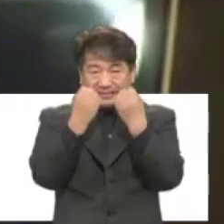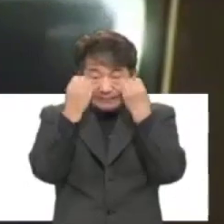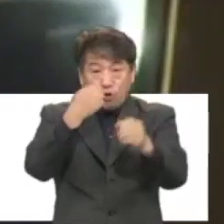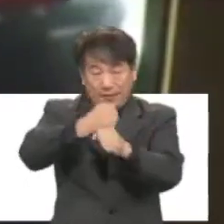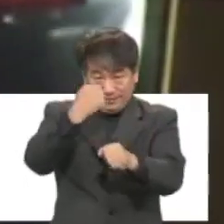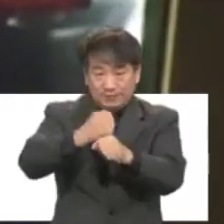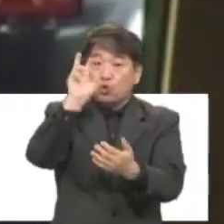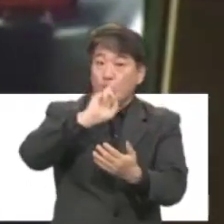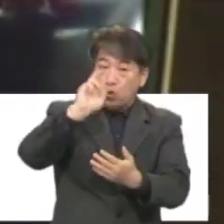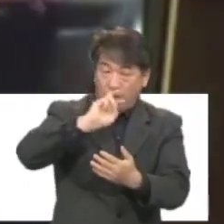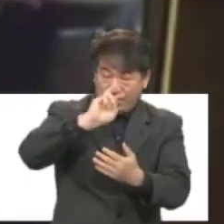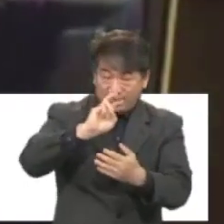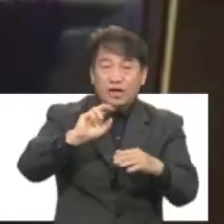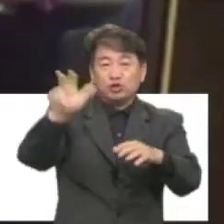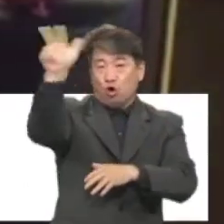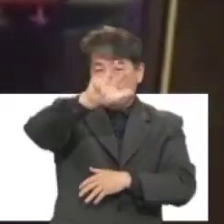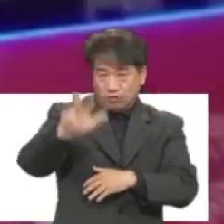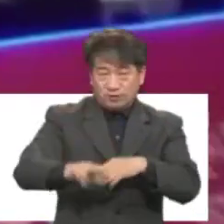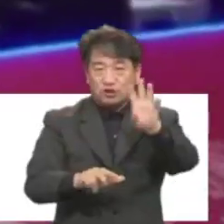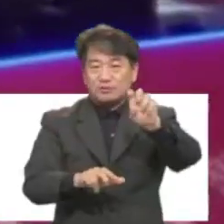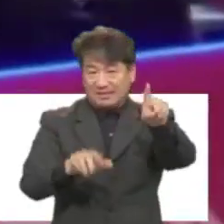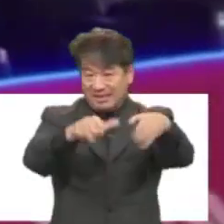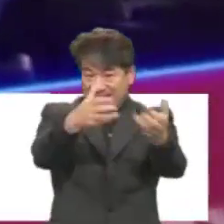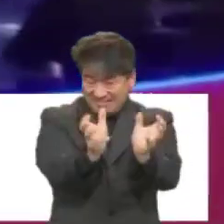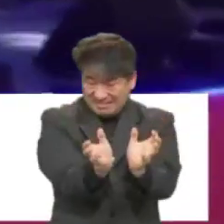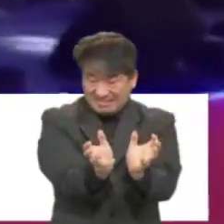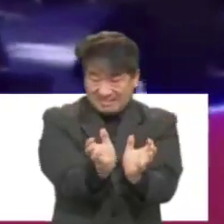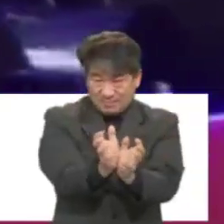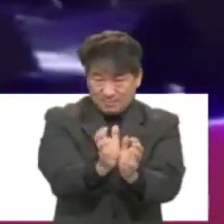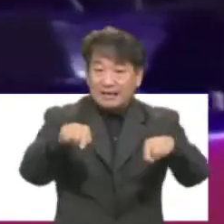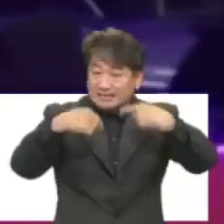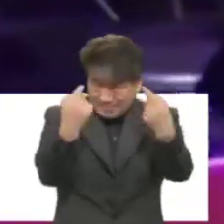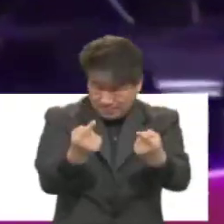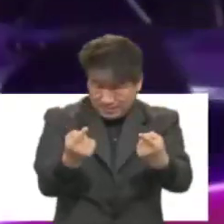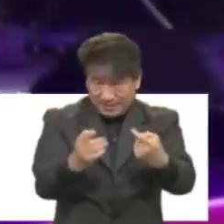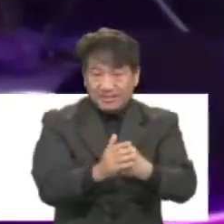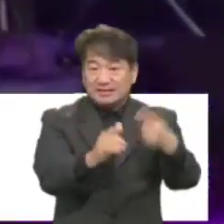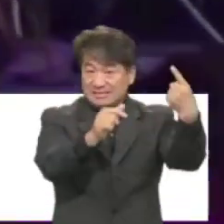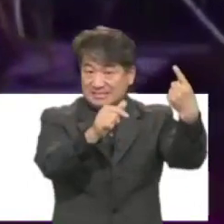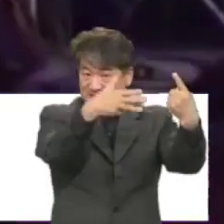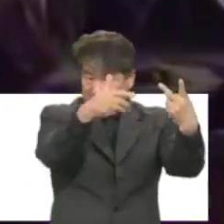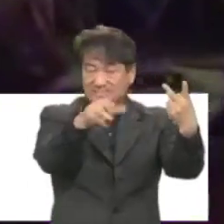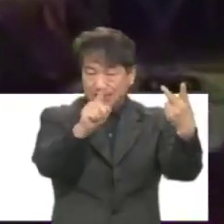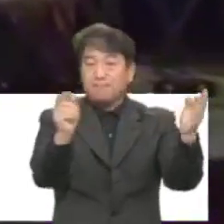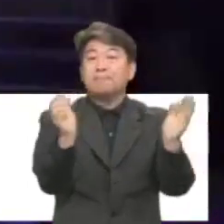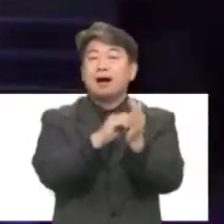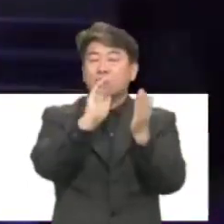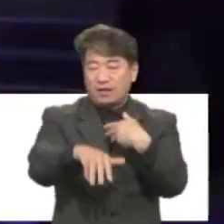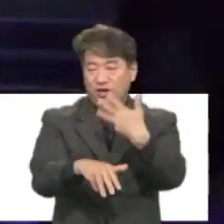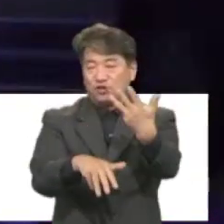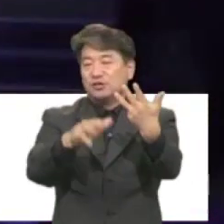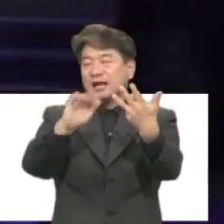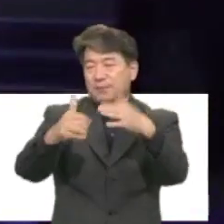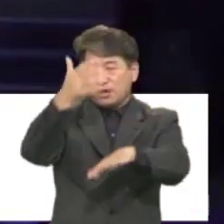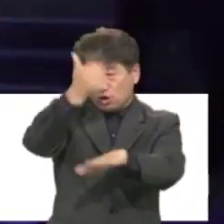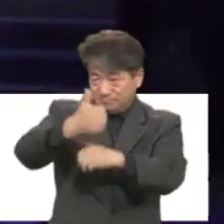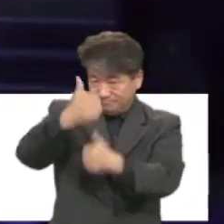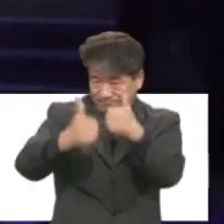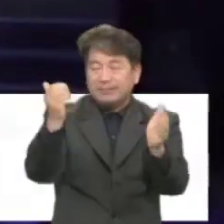가요제에는 전국에서 31개 팀이 참가해 1, 2차 예선을 거쳐 본선에 진출한 8개 팀이 최종 경합을